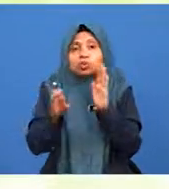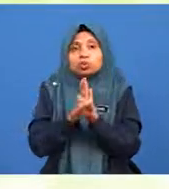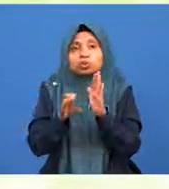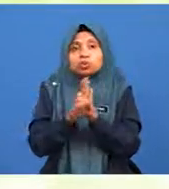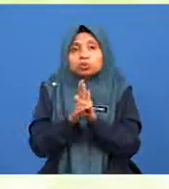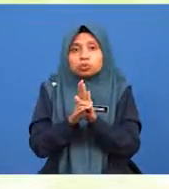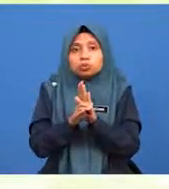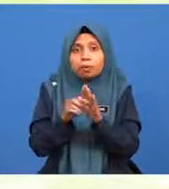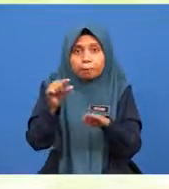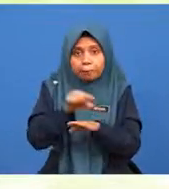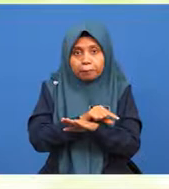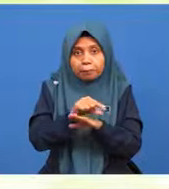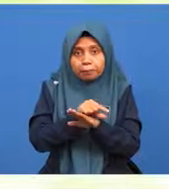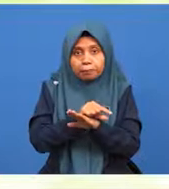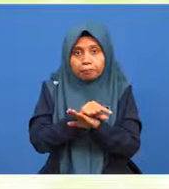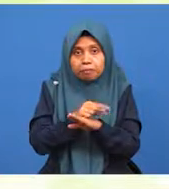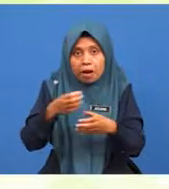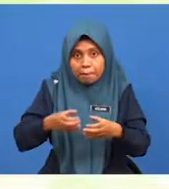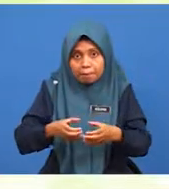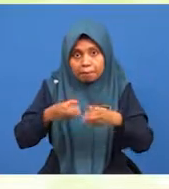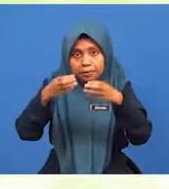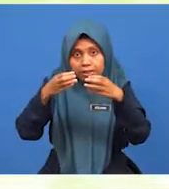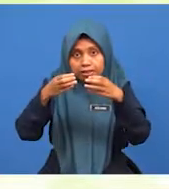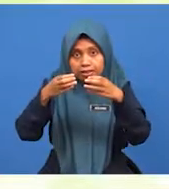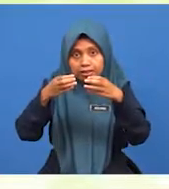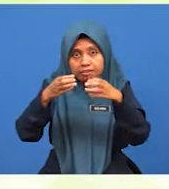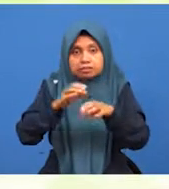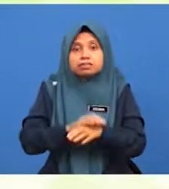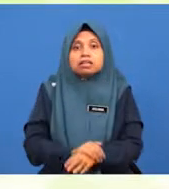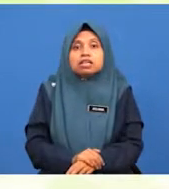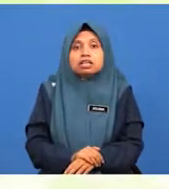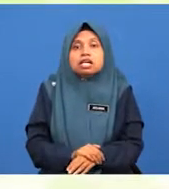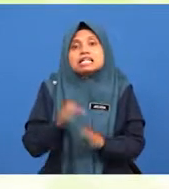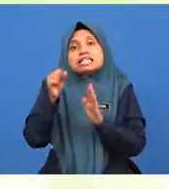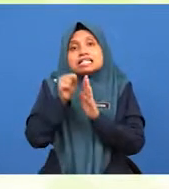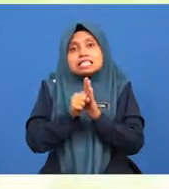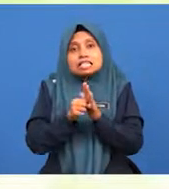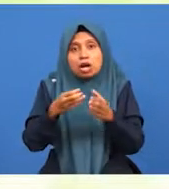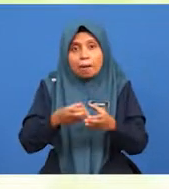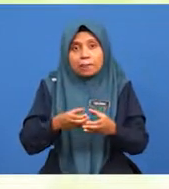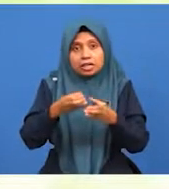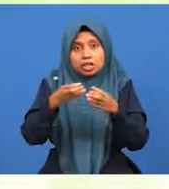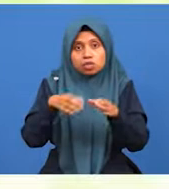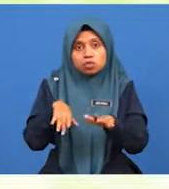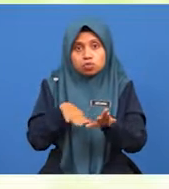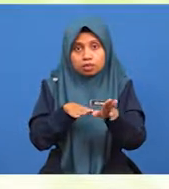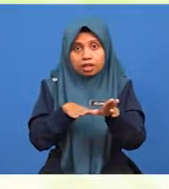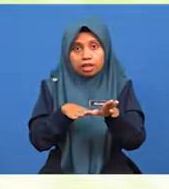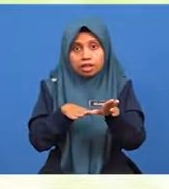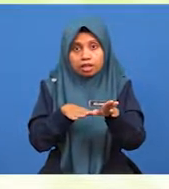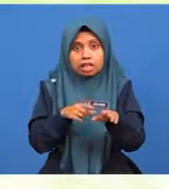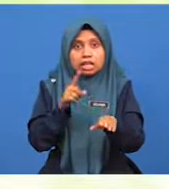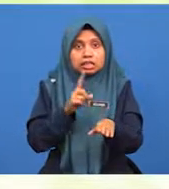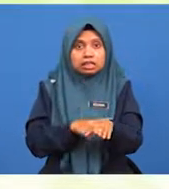Contoh-contoh penggunaan penjodoh bilangan batang ialah sebatang sungai. Di belakang